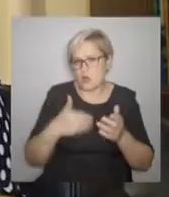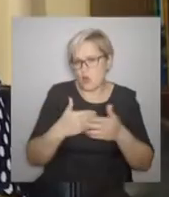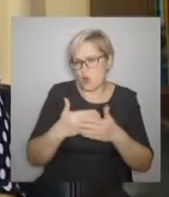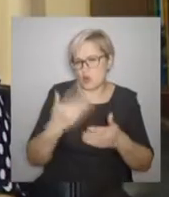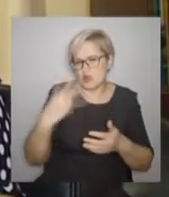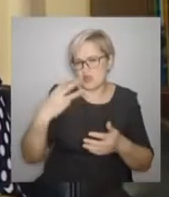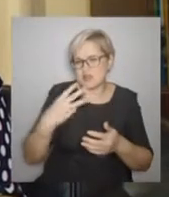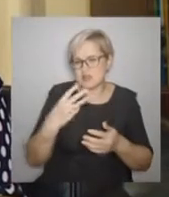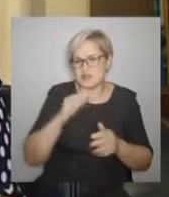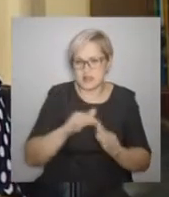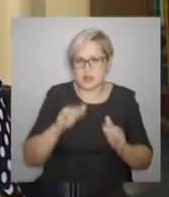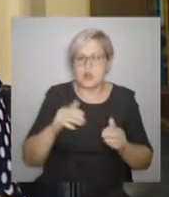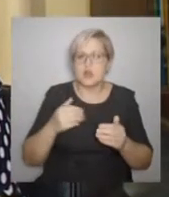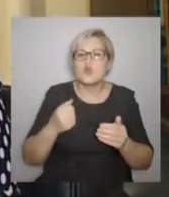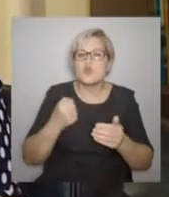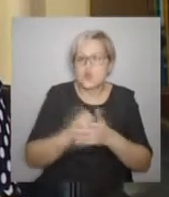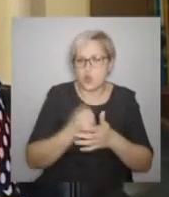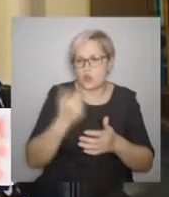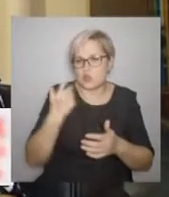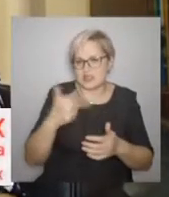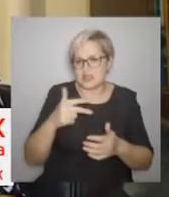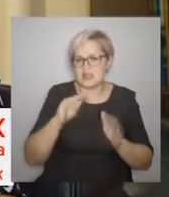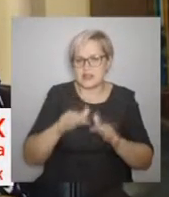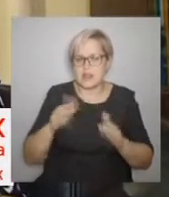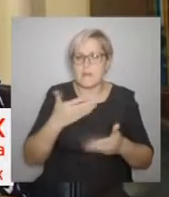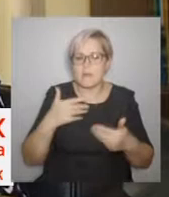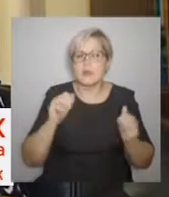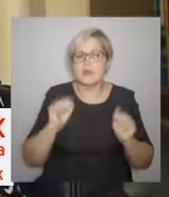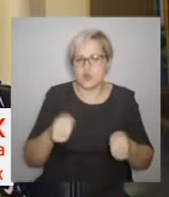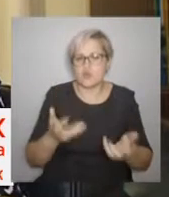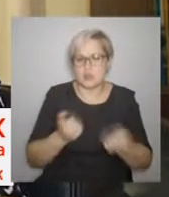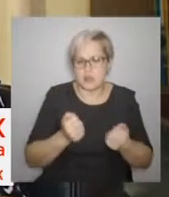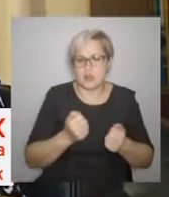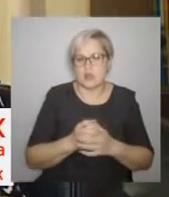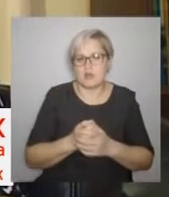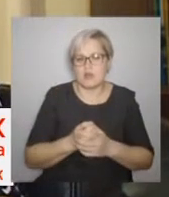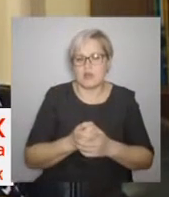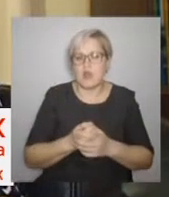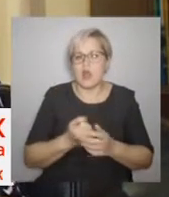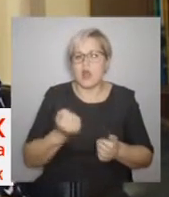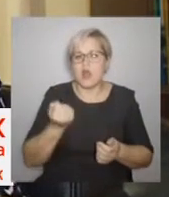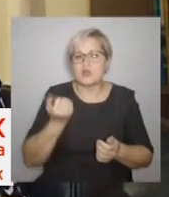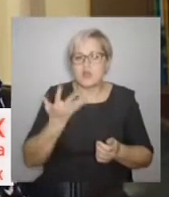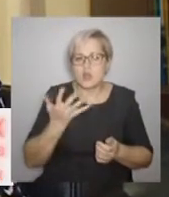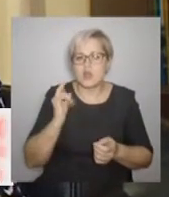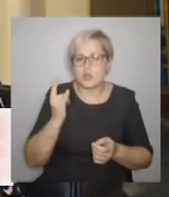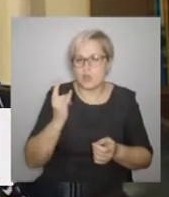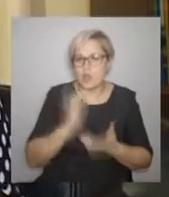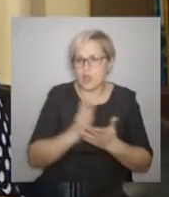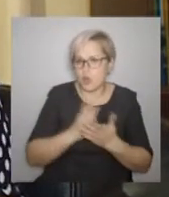помощью? Вы знаете, абсолютно с разными. Это и синдром двигательной активности,